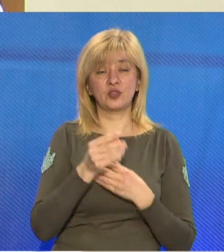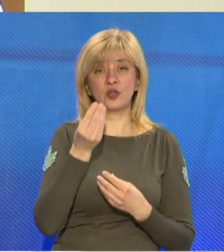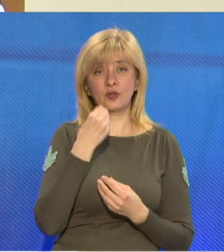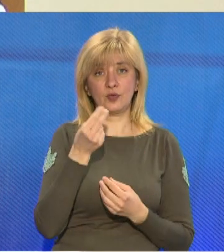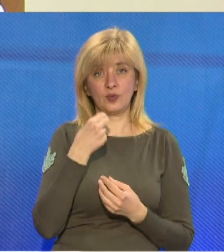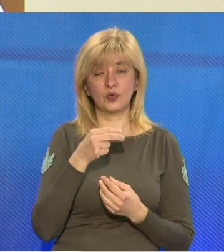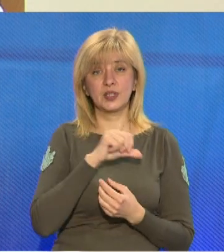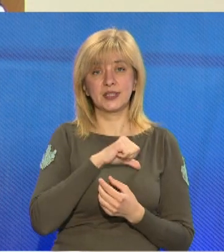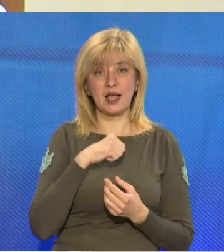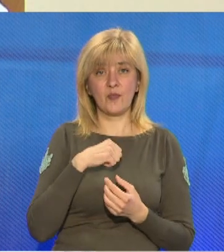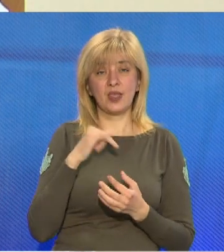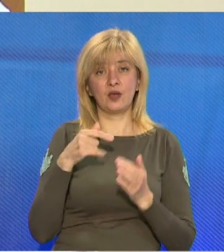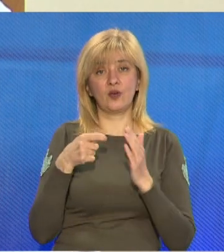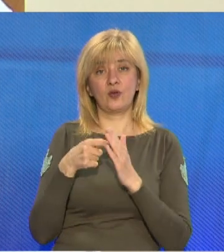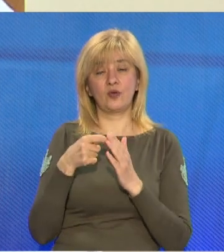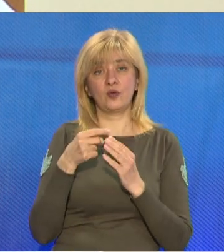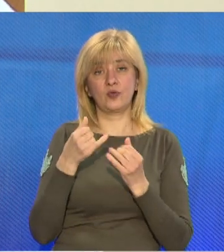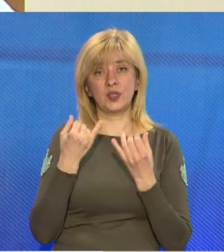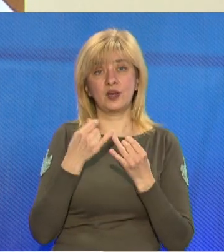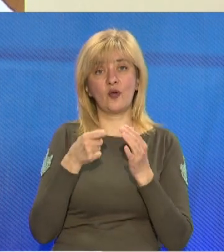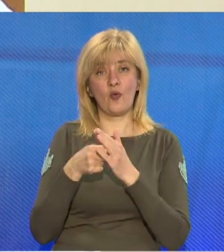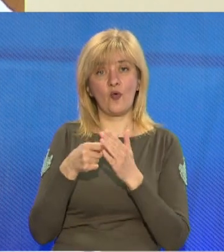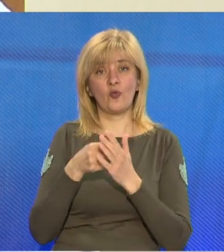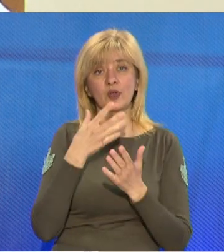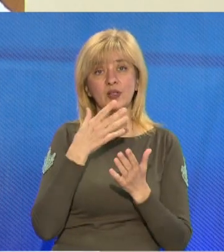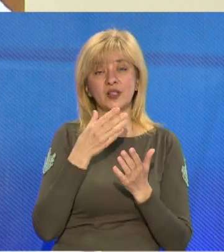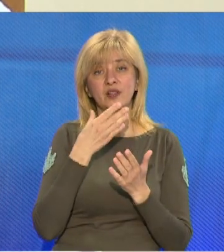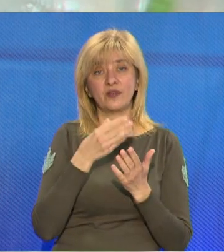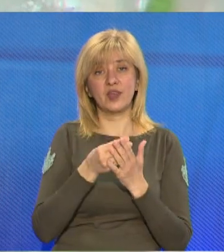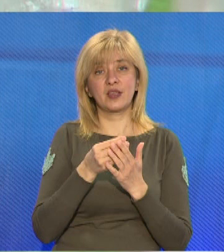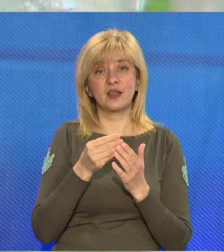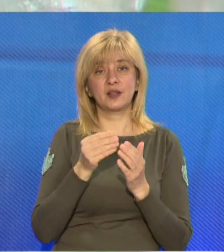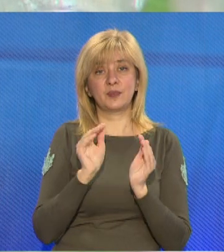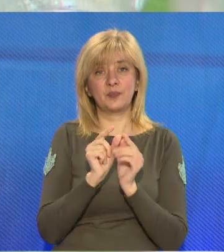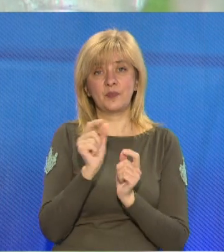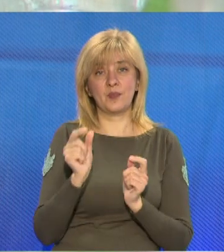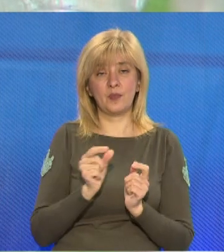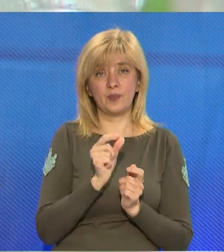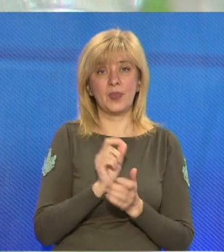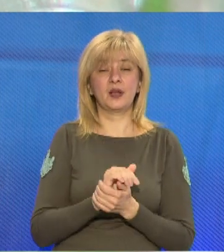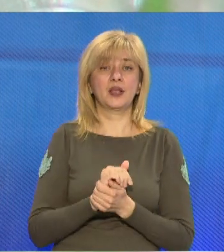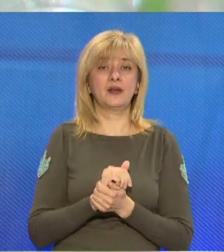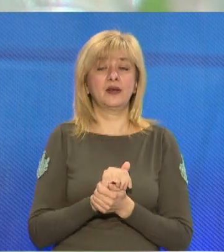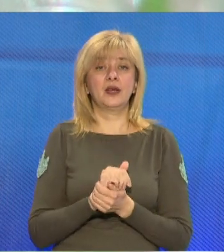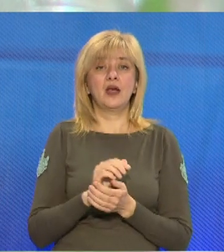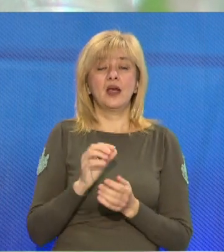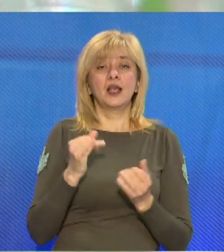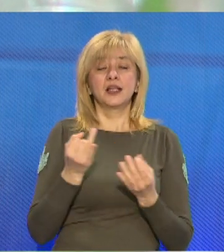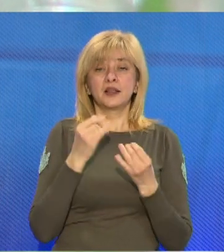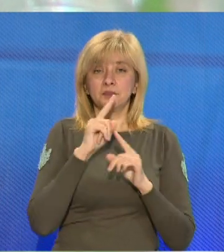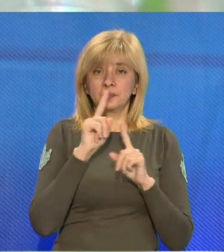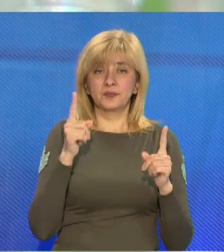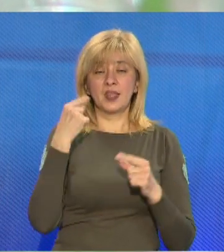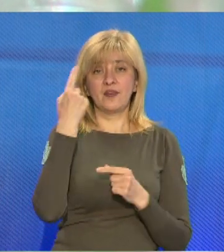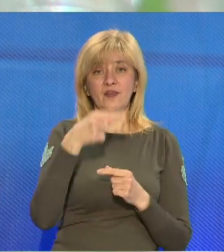разгрызают, сами питаются, и очень интересно, как они кормят личинок и куколок. Мурашы-жняцы цікавы сваім знешнім выглядам і ладам